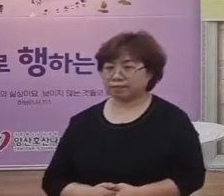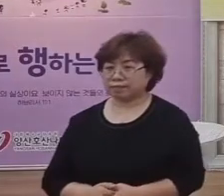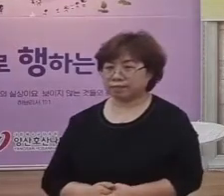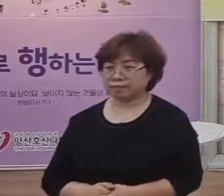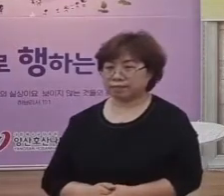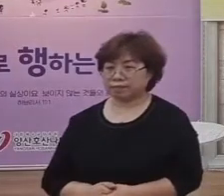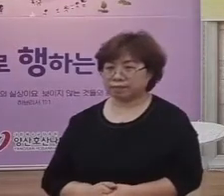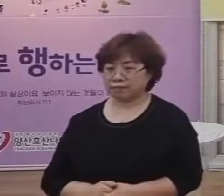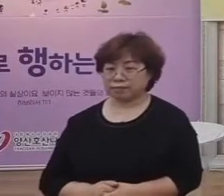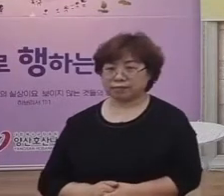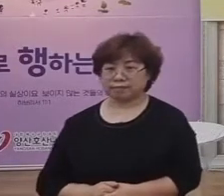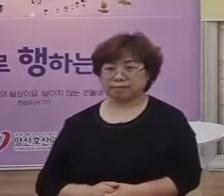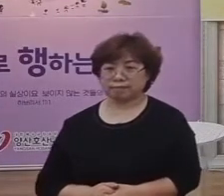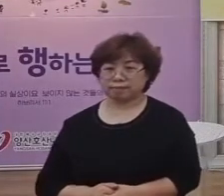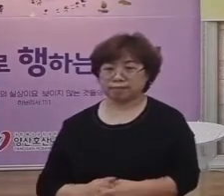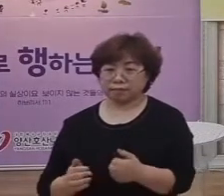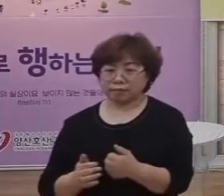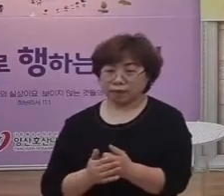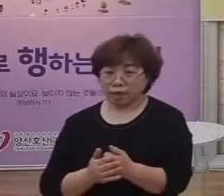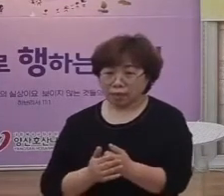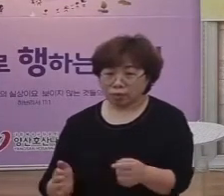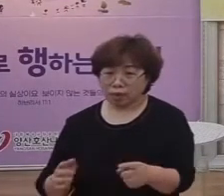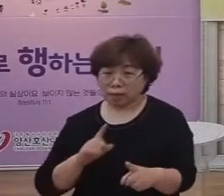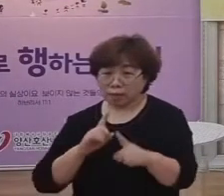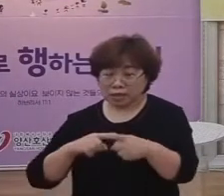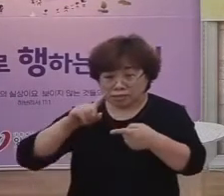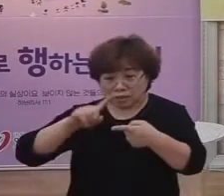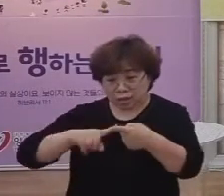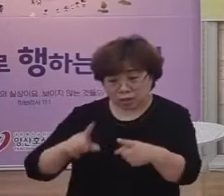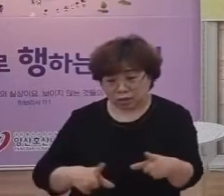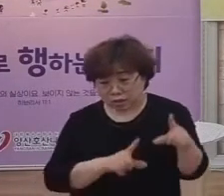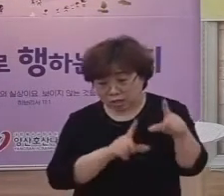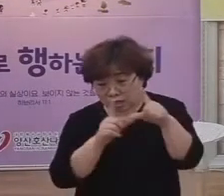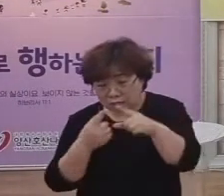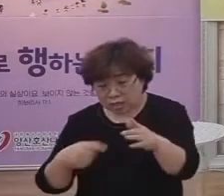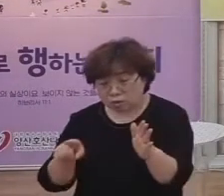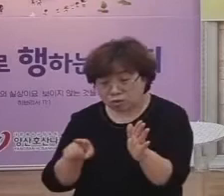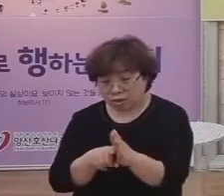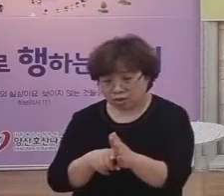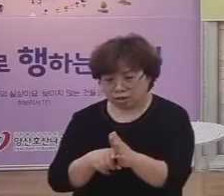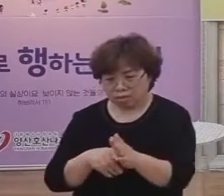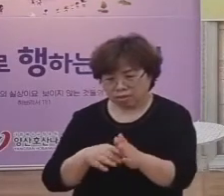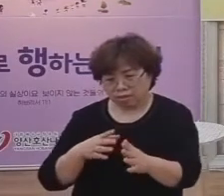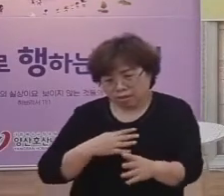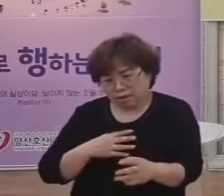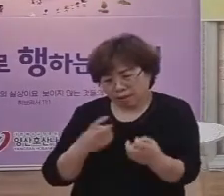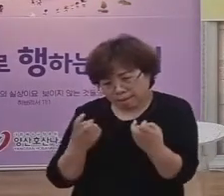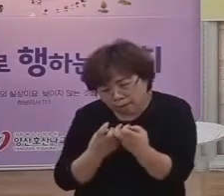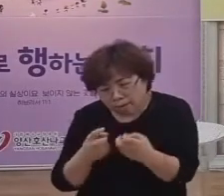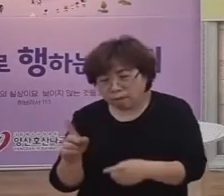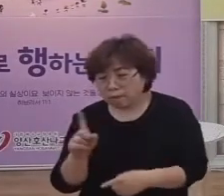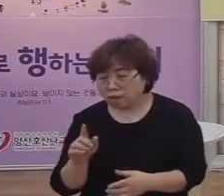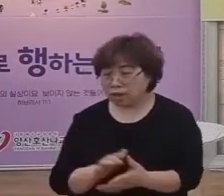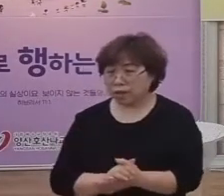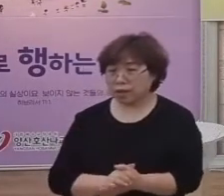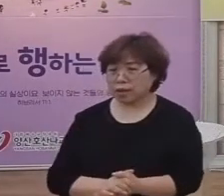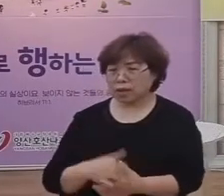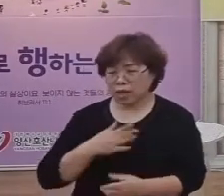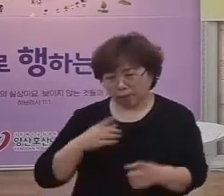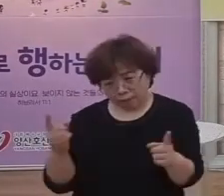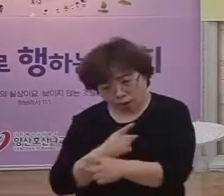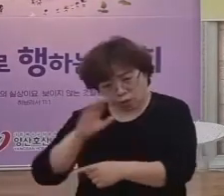그래서 그 말씀대로 살기 위해서 내가 어떻게 해야 되고 내가 뭘 고쳐야